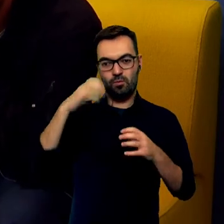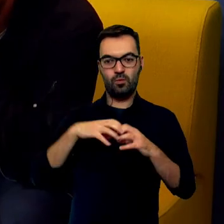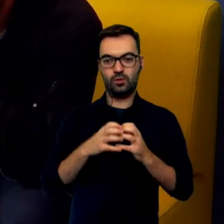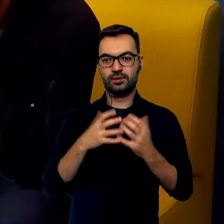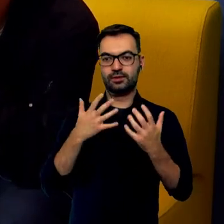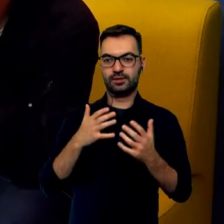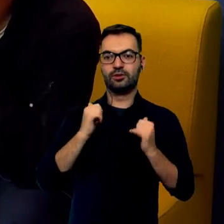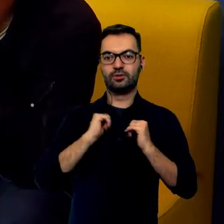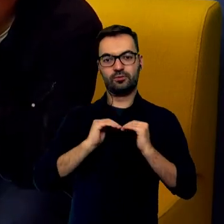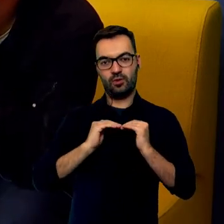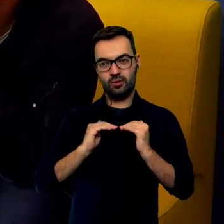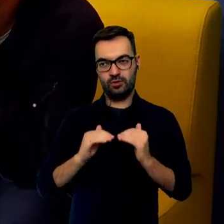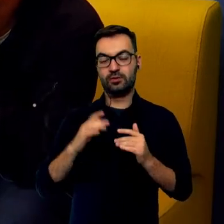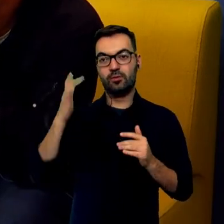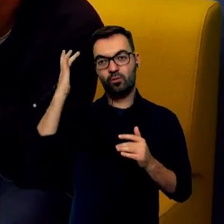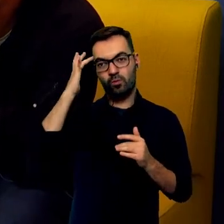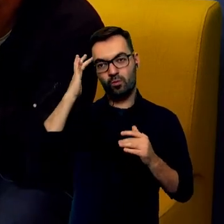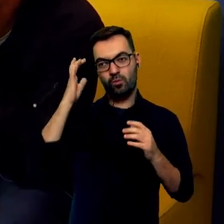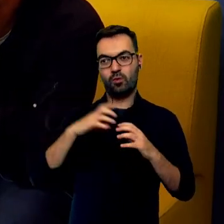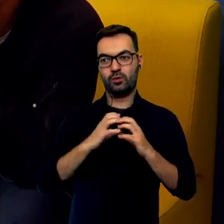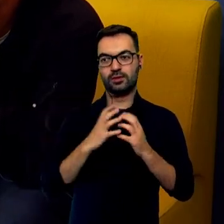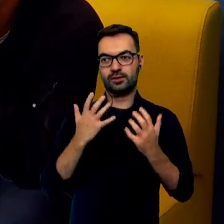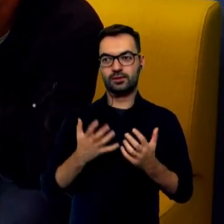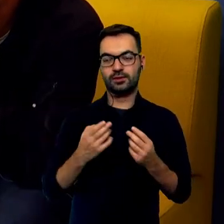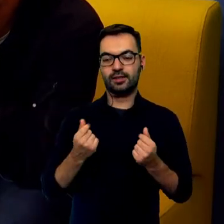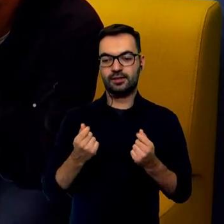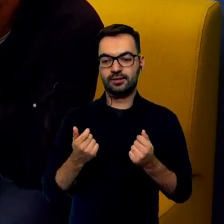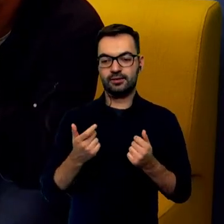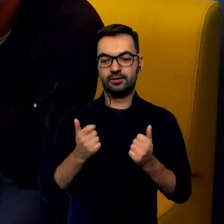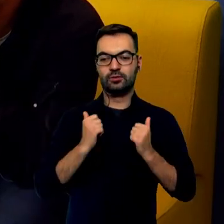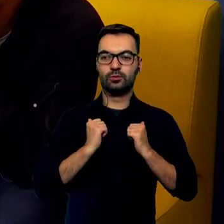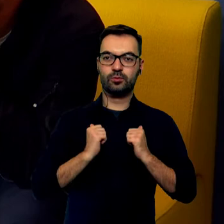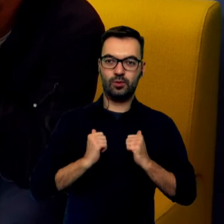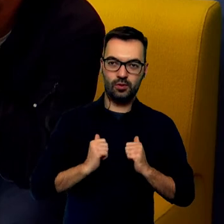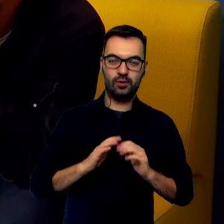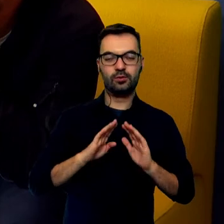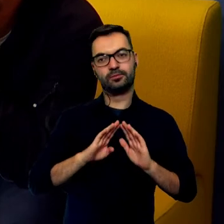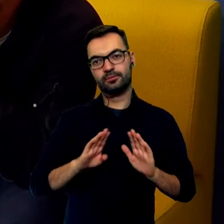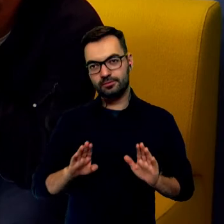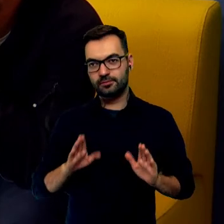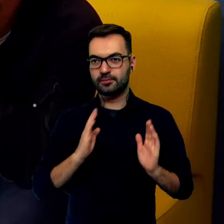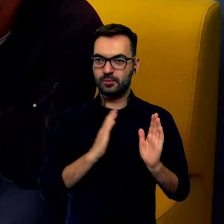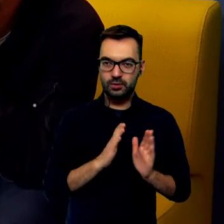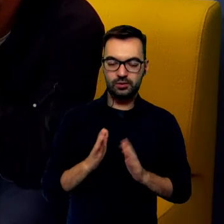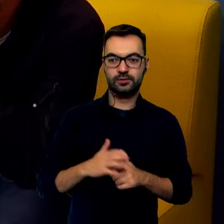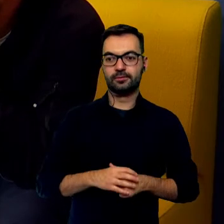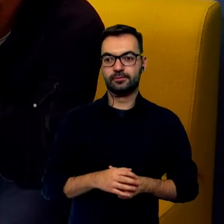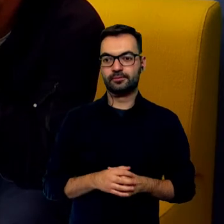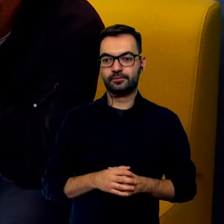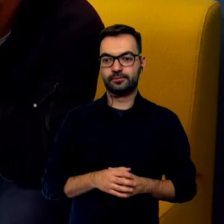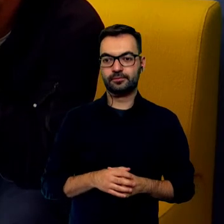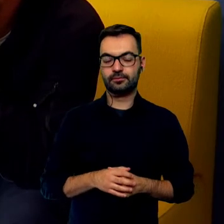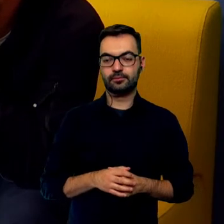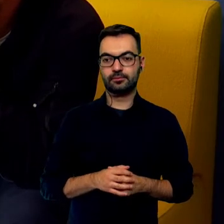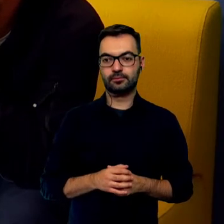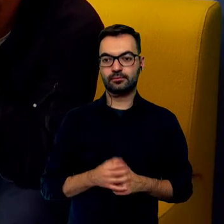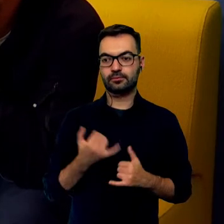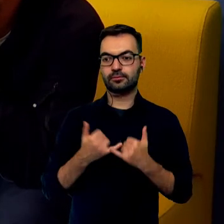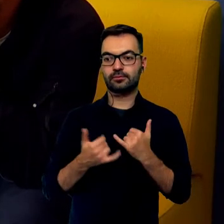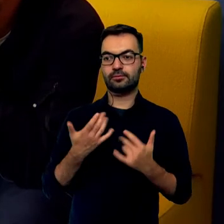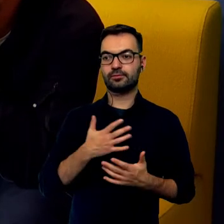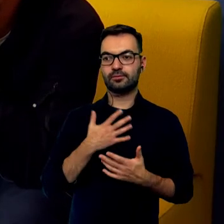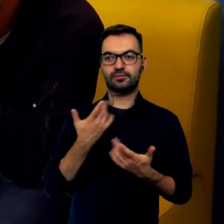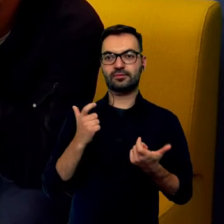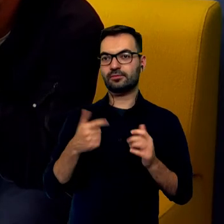dąży do harmonii, mózg dąży do spokoju, do ładu i wszystko, co